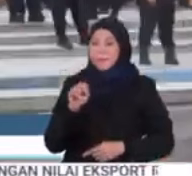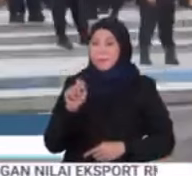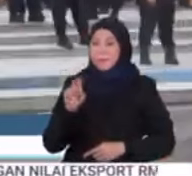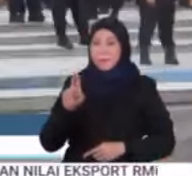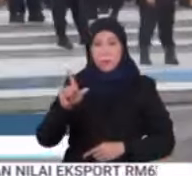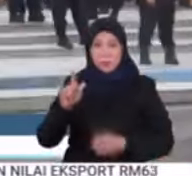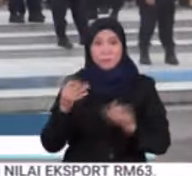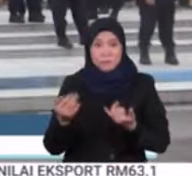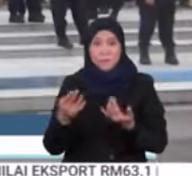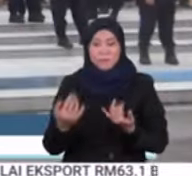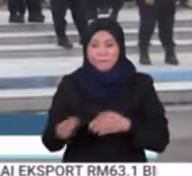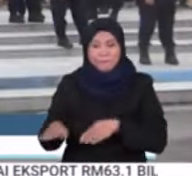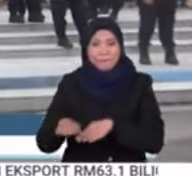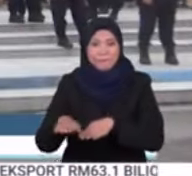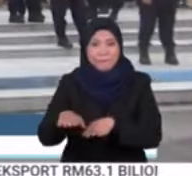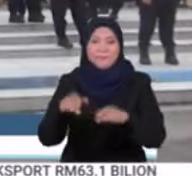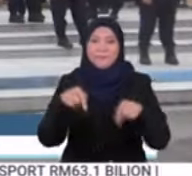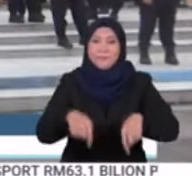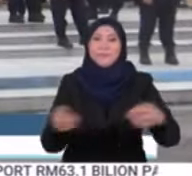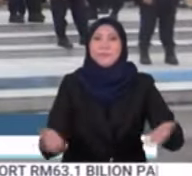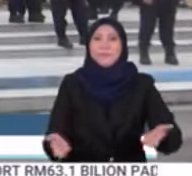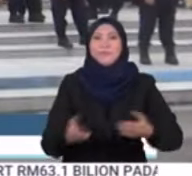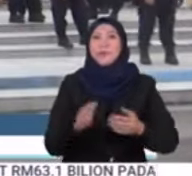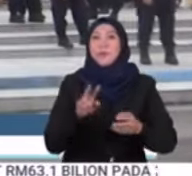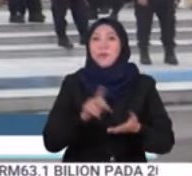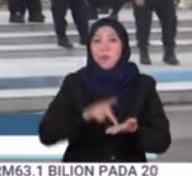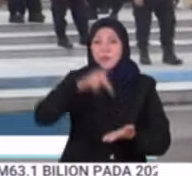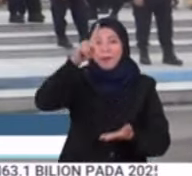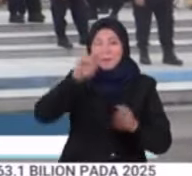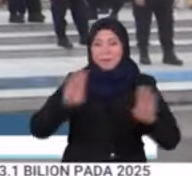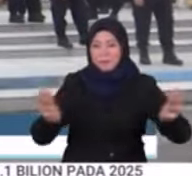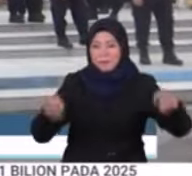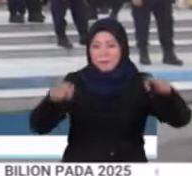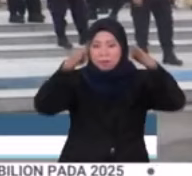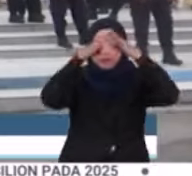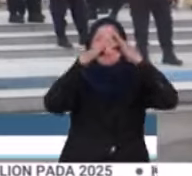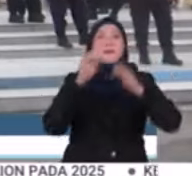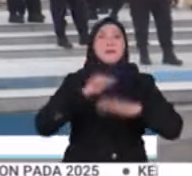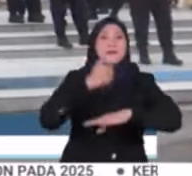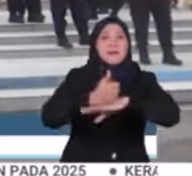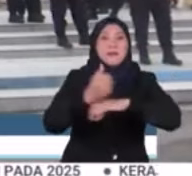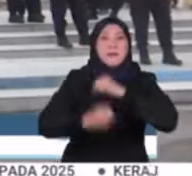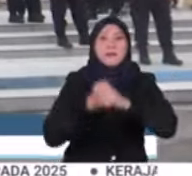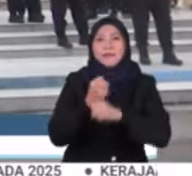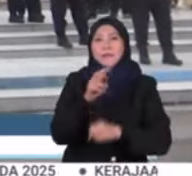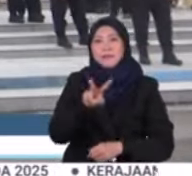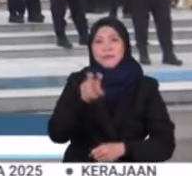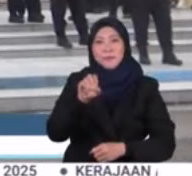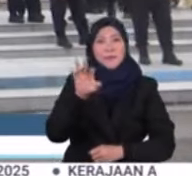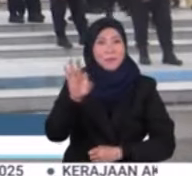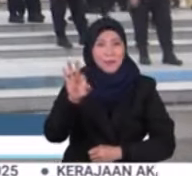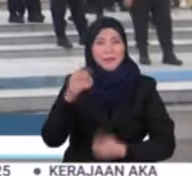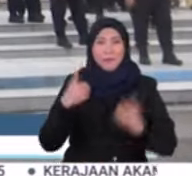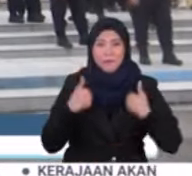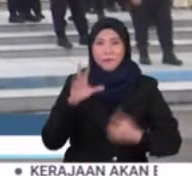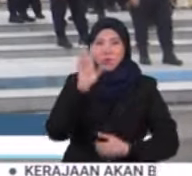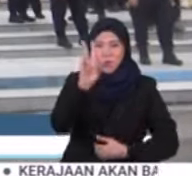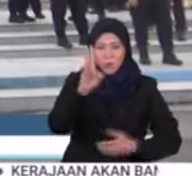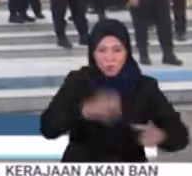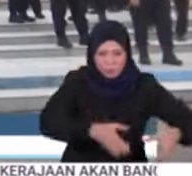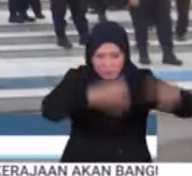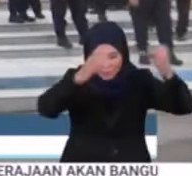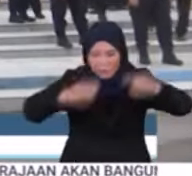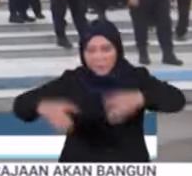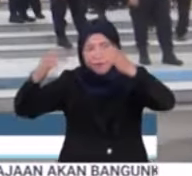yang untuk pengetahuan penonton di rumah Kompleks kuil ini siap dibina pada tahun 2009 yang merangkumi tujuh bangunan utama dan